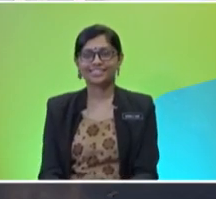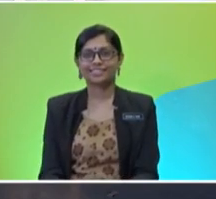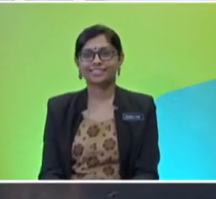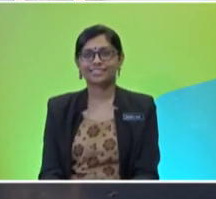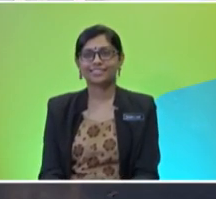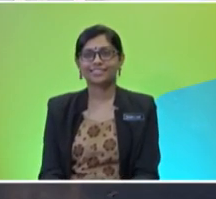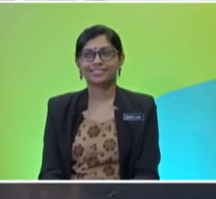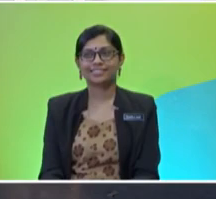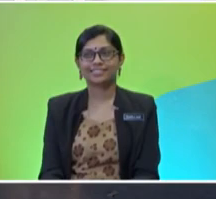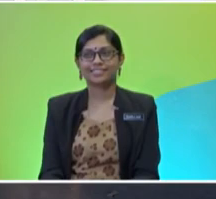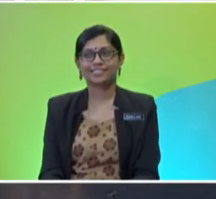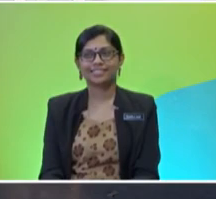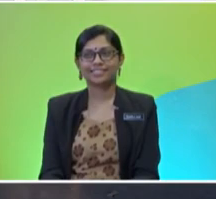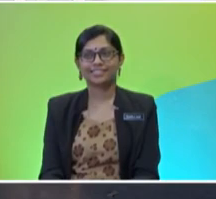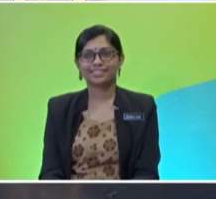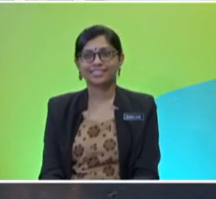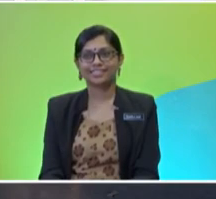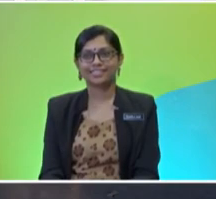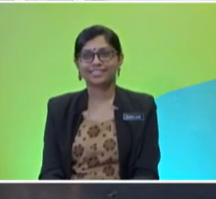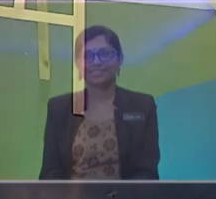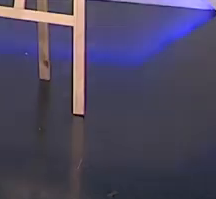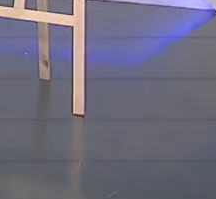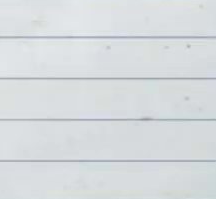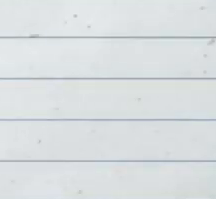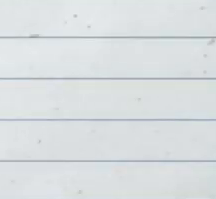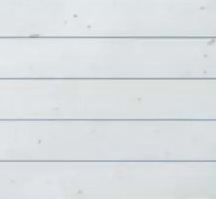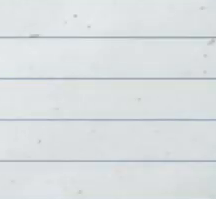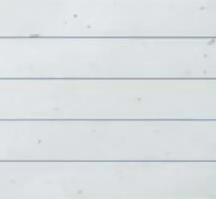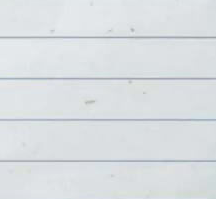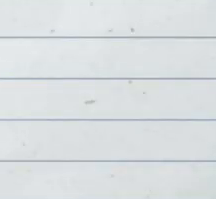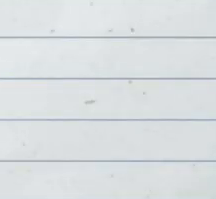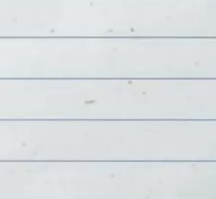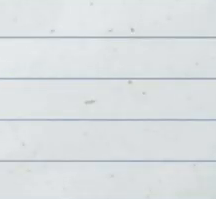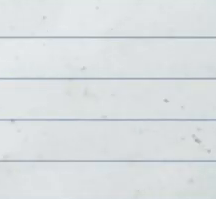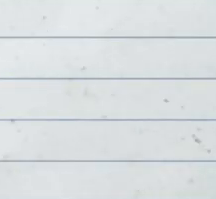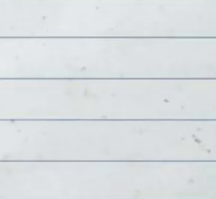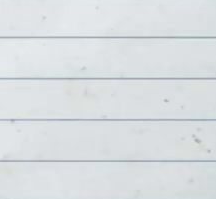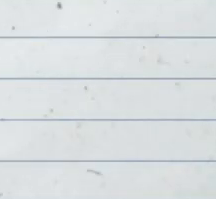satu. Sabar. Kita pergi sama-sama. Kita main.